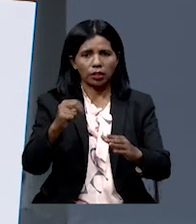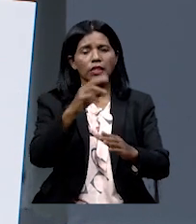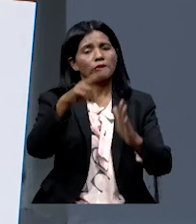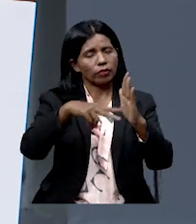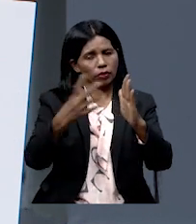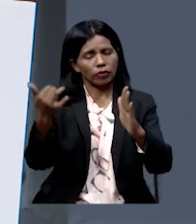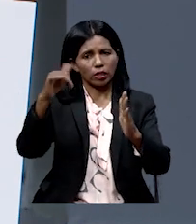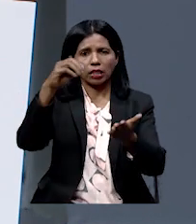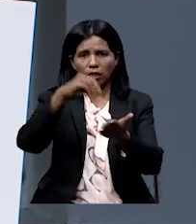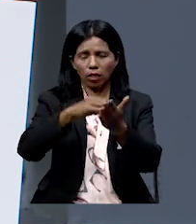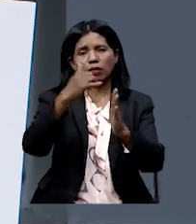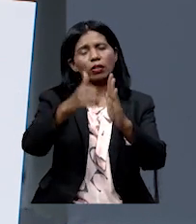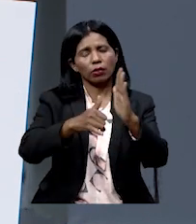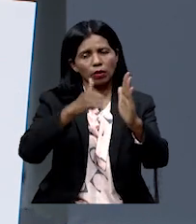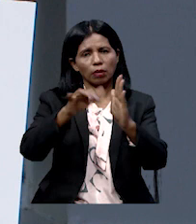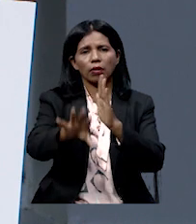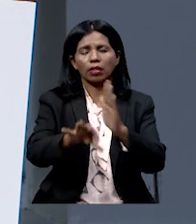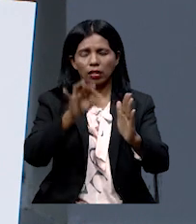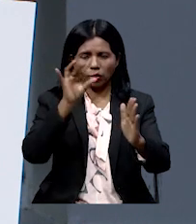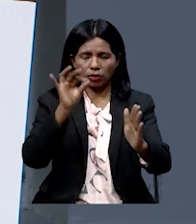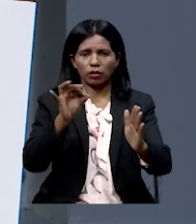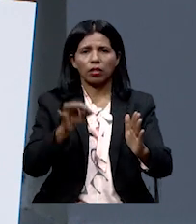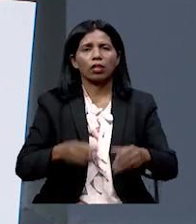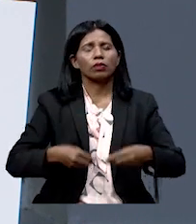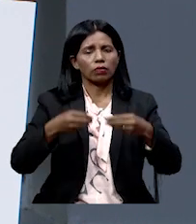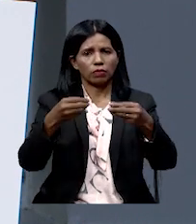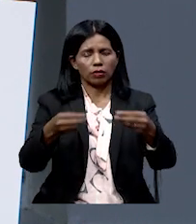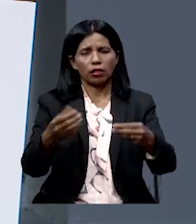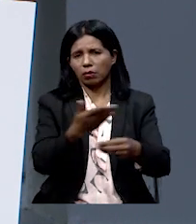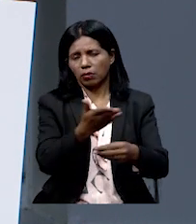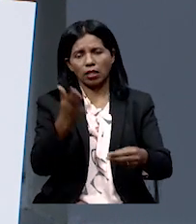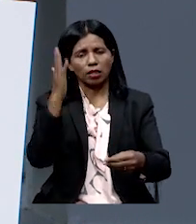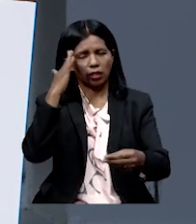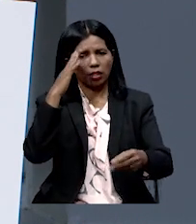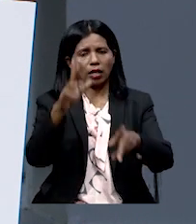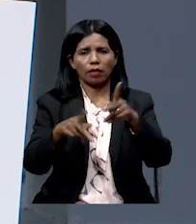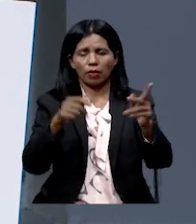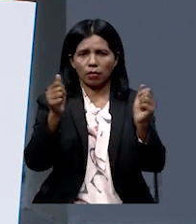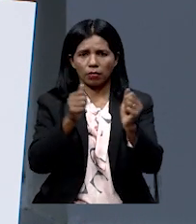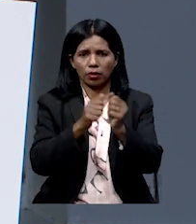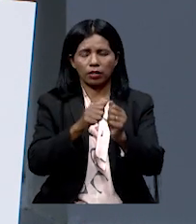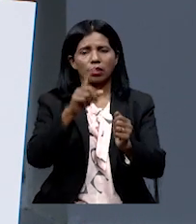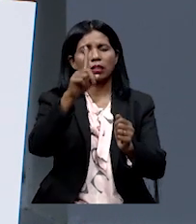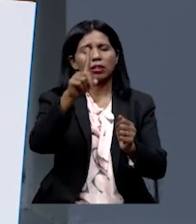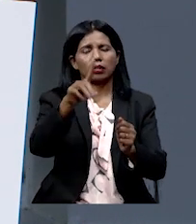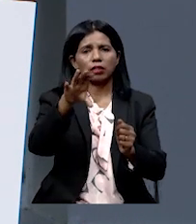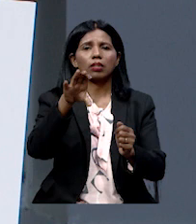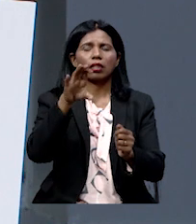ona ke hetan ona ane songo ini ta bo tatete ona kata ke hetan asinante rihung atus ida seng